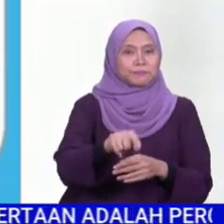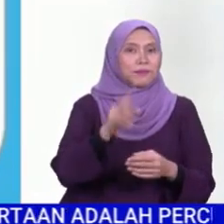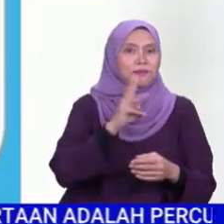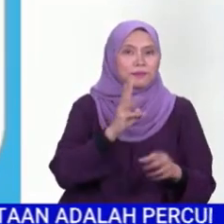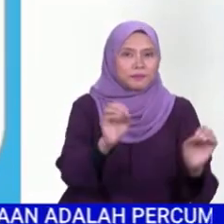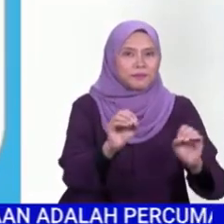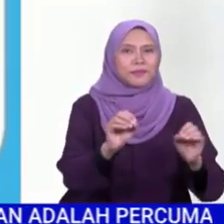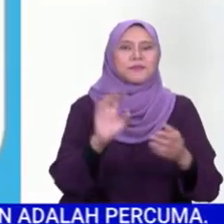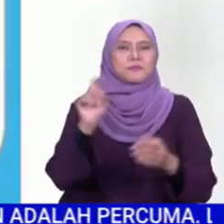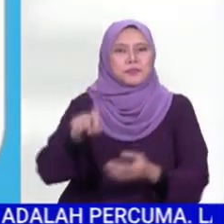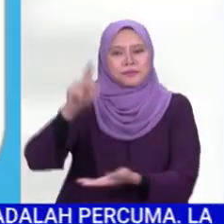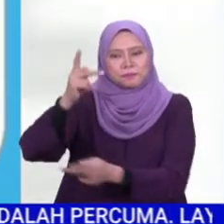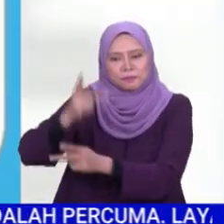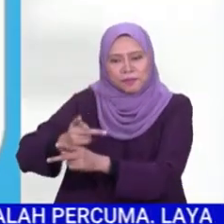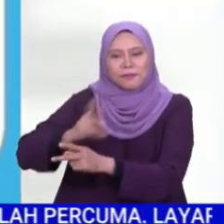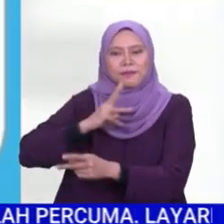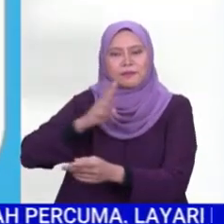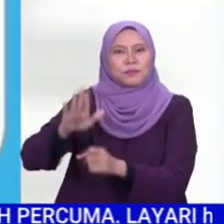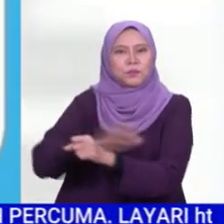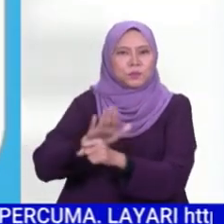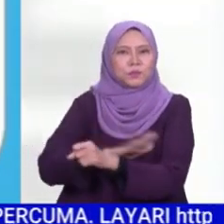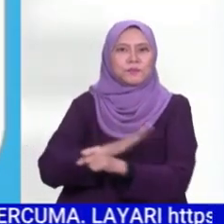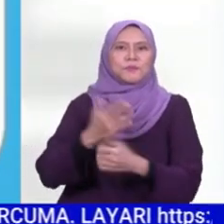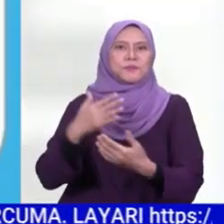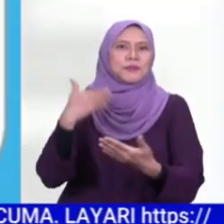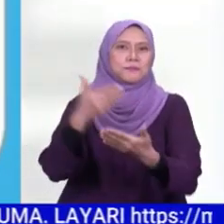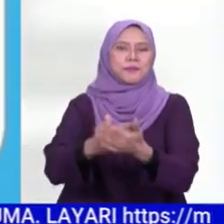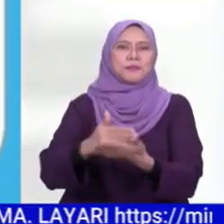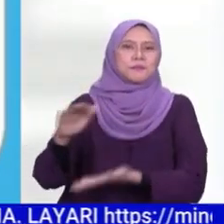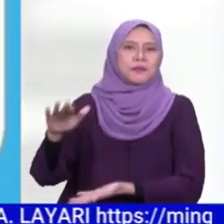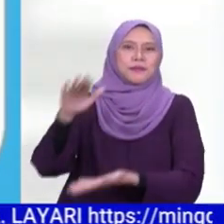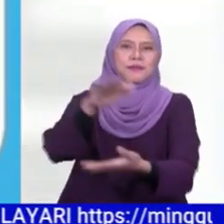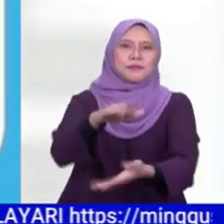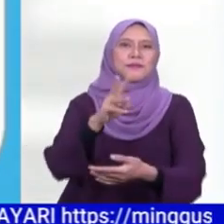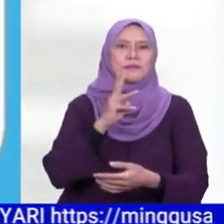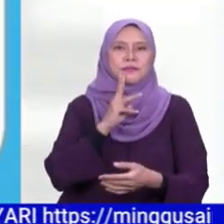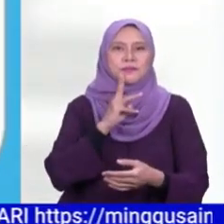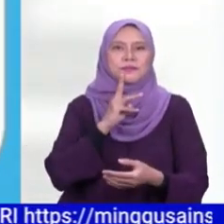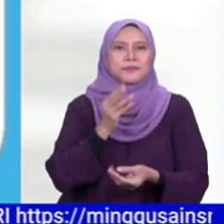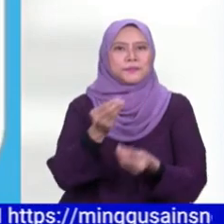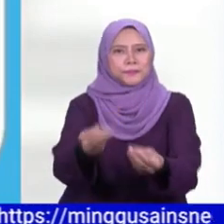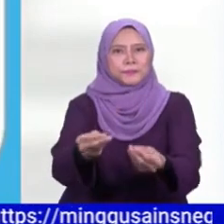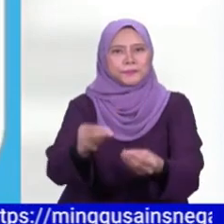menyimpan air secukupnya sehingga bekalan air dapat disalurkan